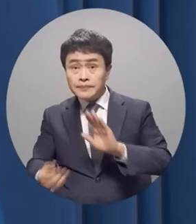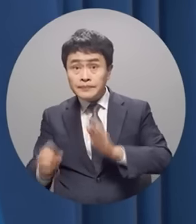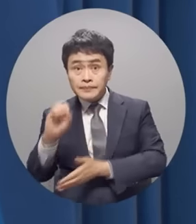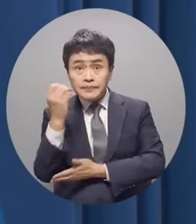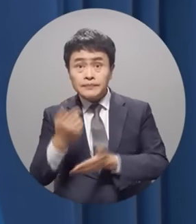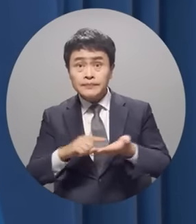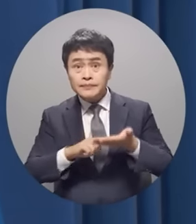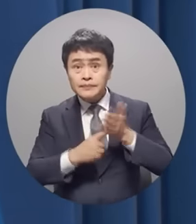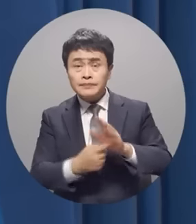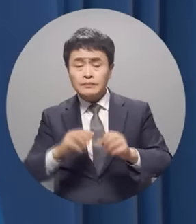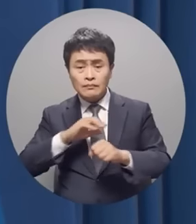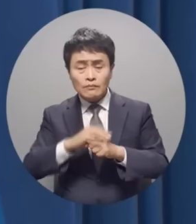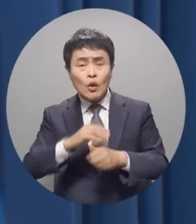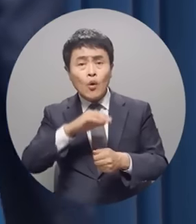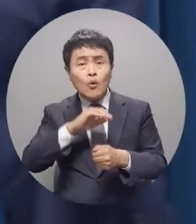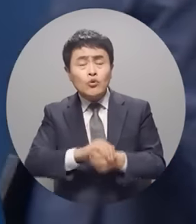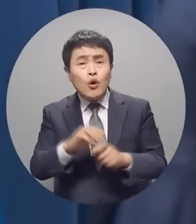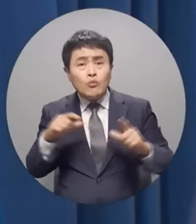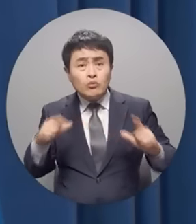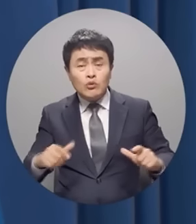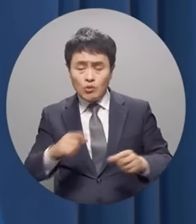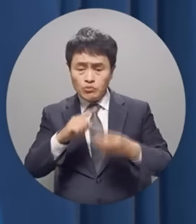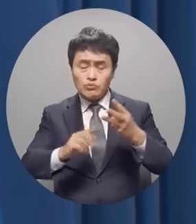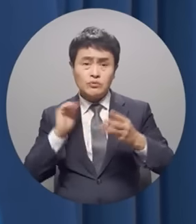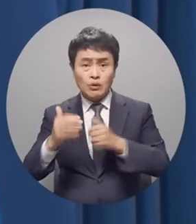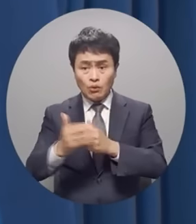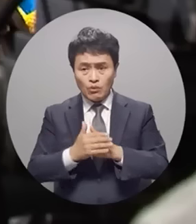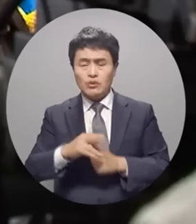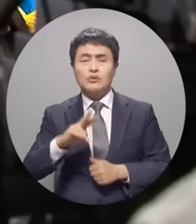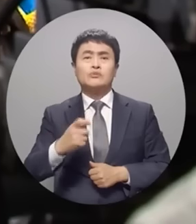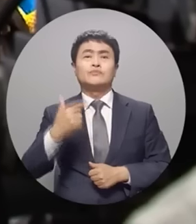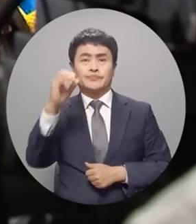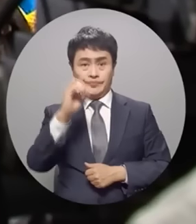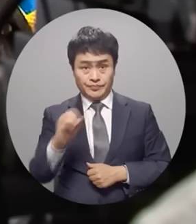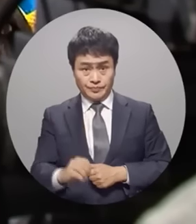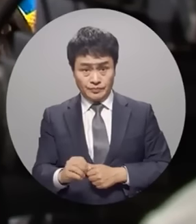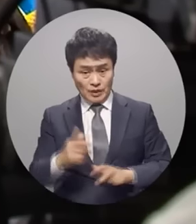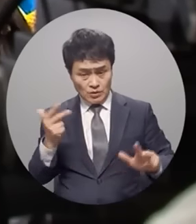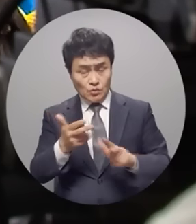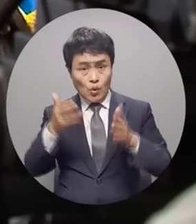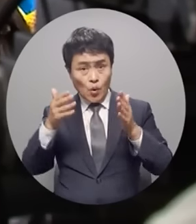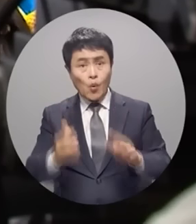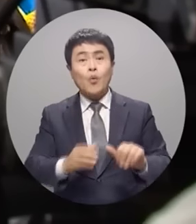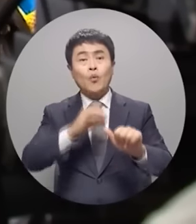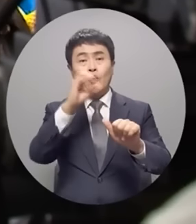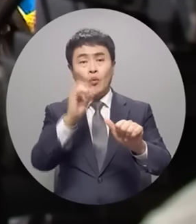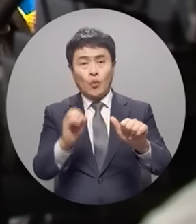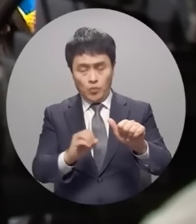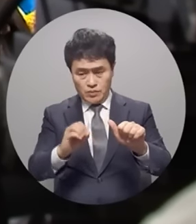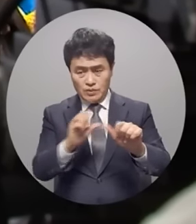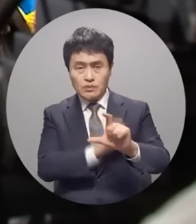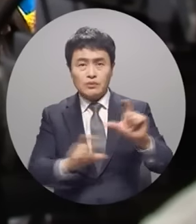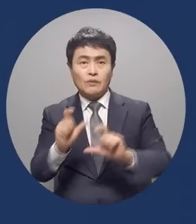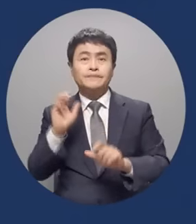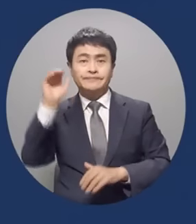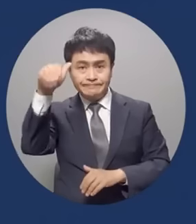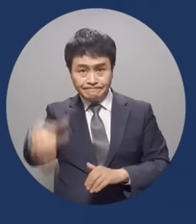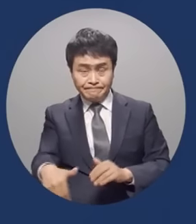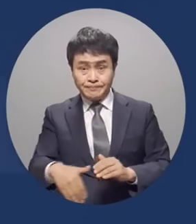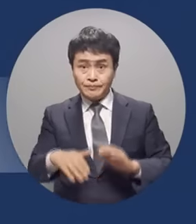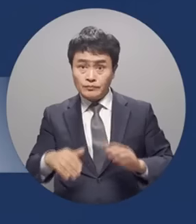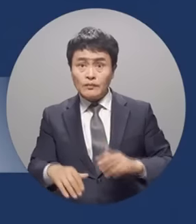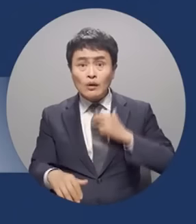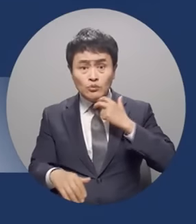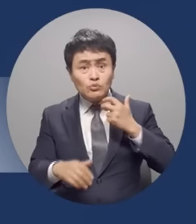여론조사에서 대구 경북 지역의 윤 대통령 지지율은 26%로 일주일 만에 5%포인트 급락했습니다.